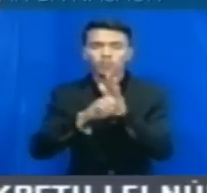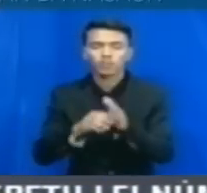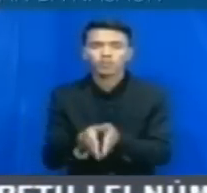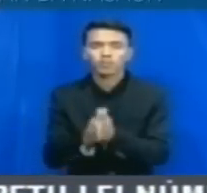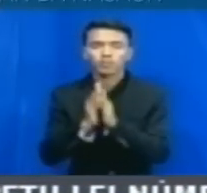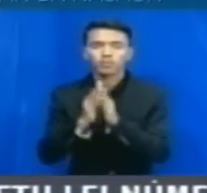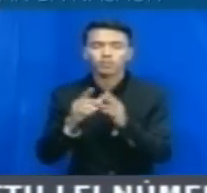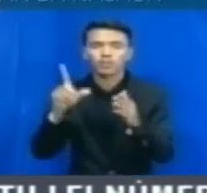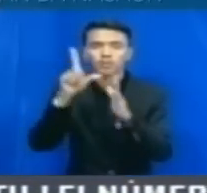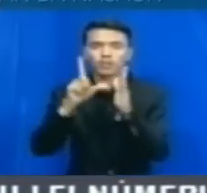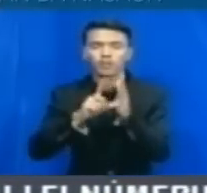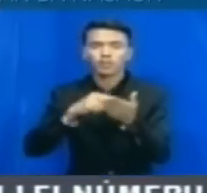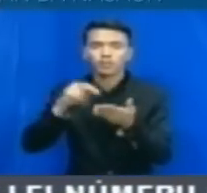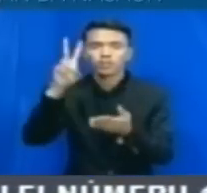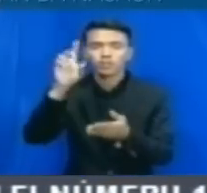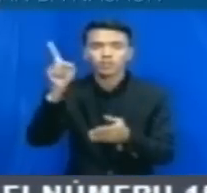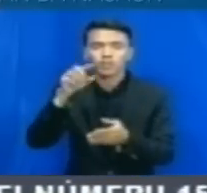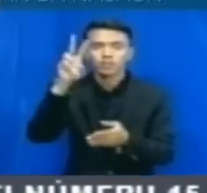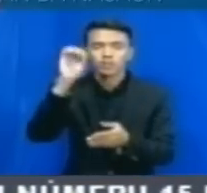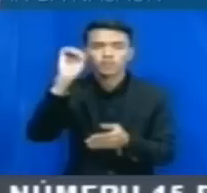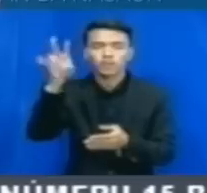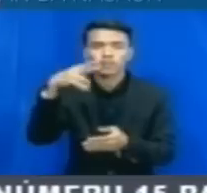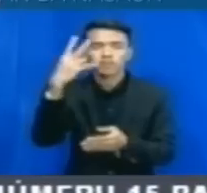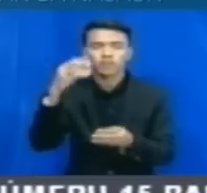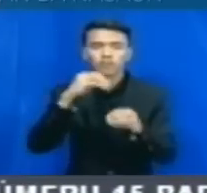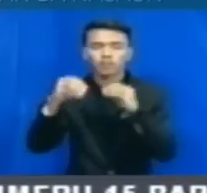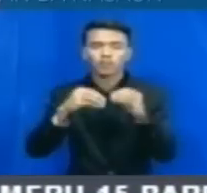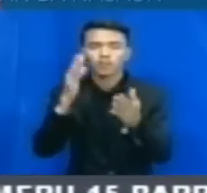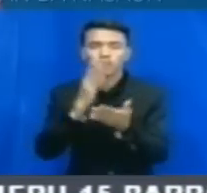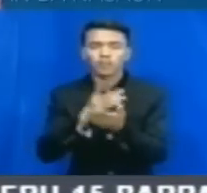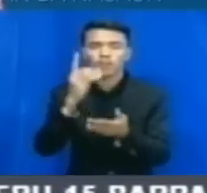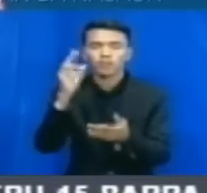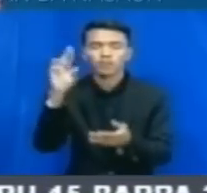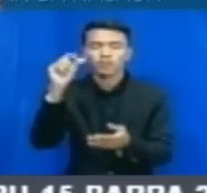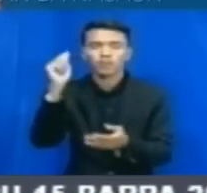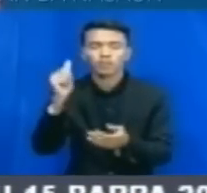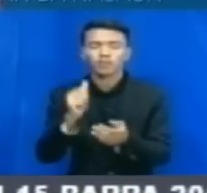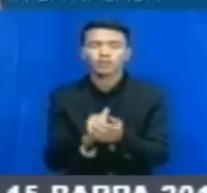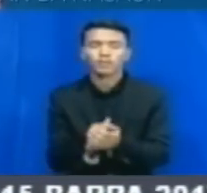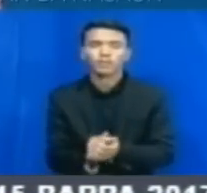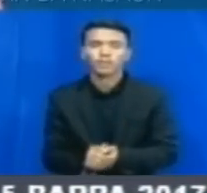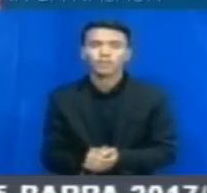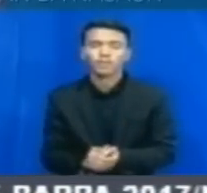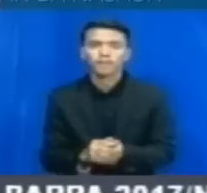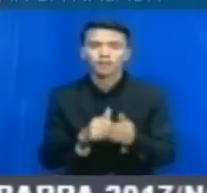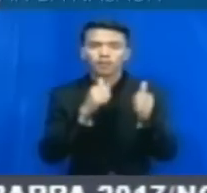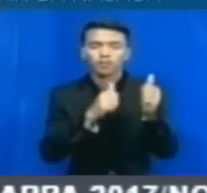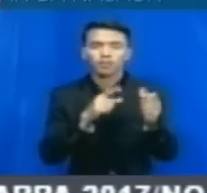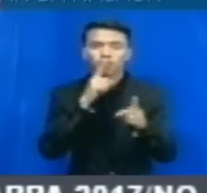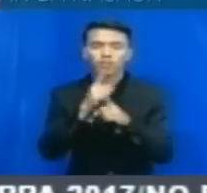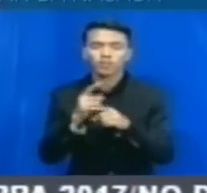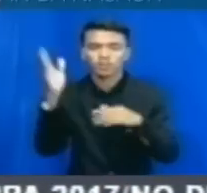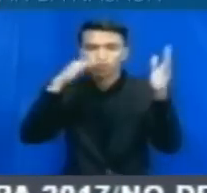parting kamu stalei nomor 2 var 2017. Quando vai combater actos ilícitos droga los que tiro los caso ser